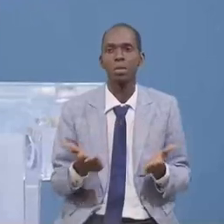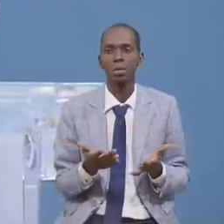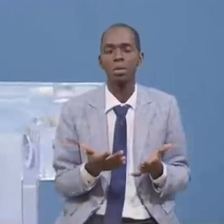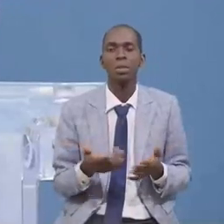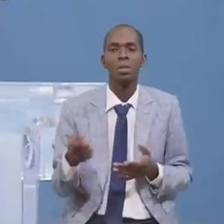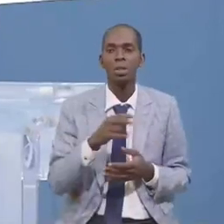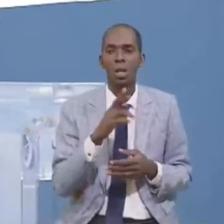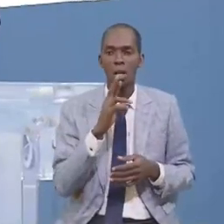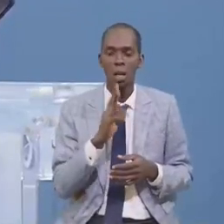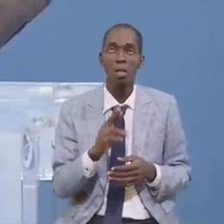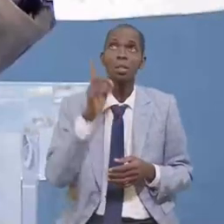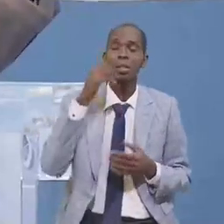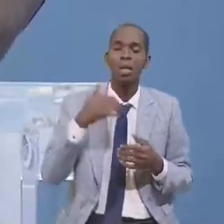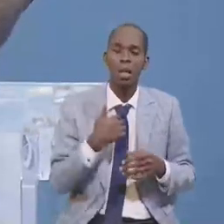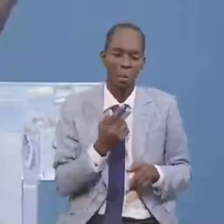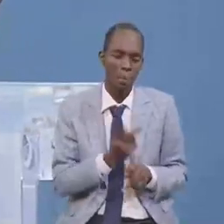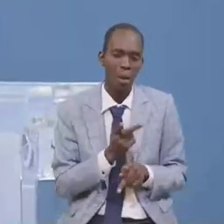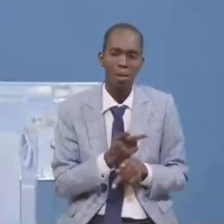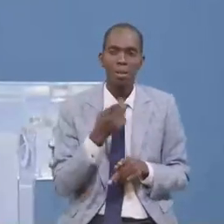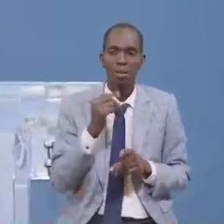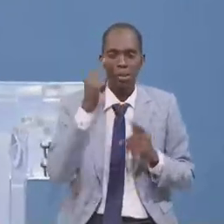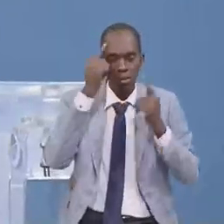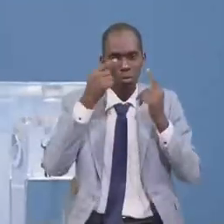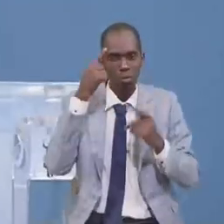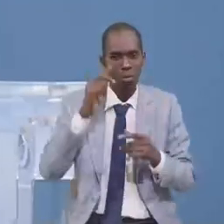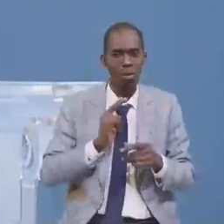Il a préservé ses pensées pour nous dans ce livre.